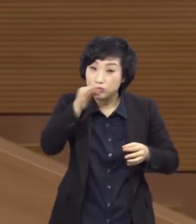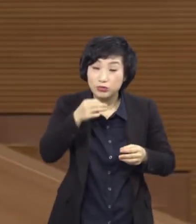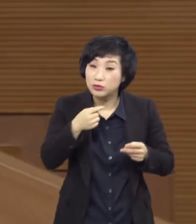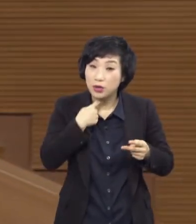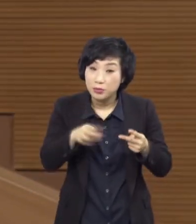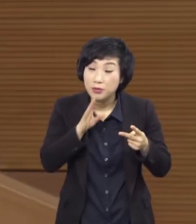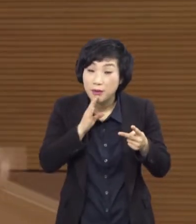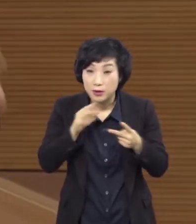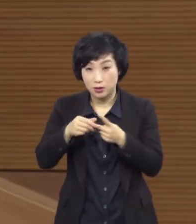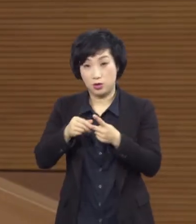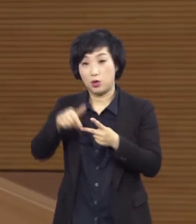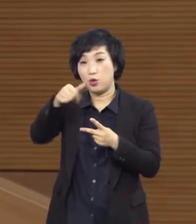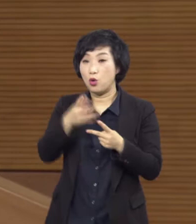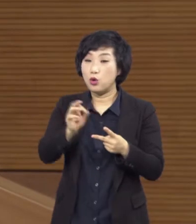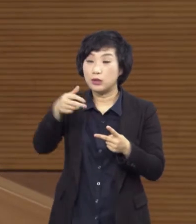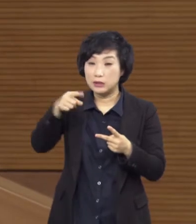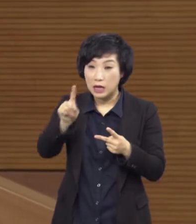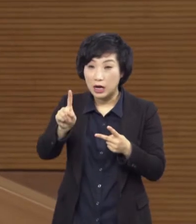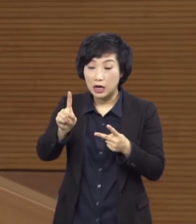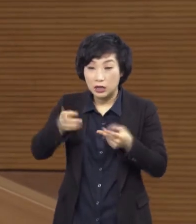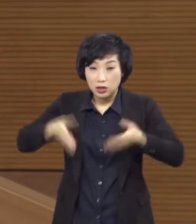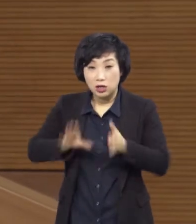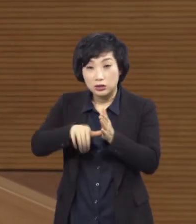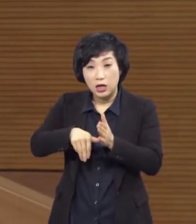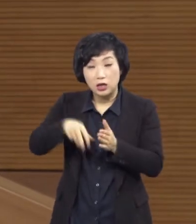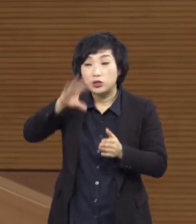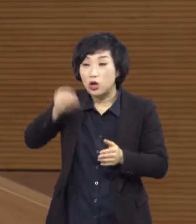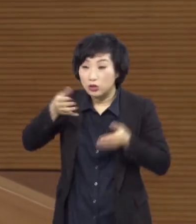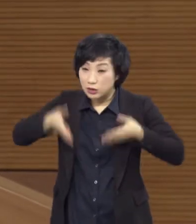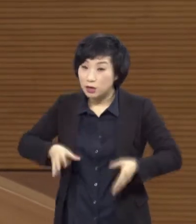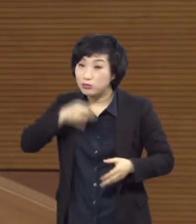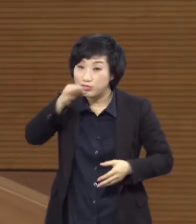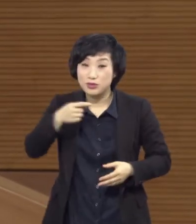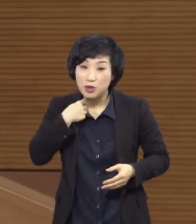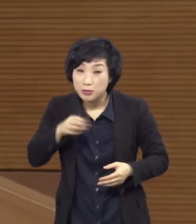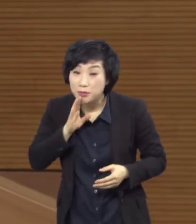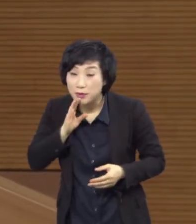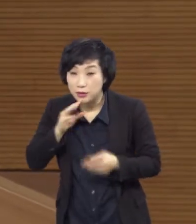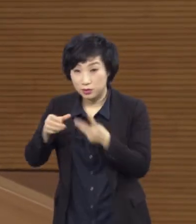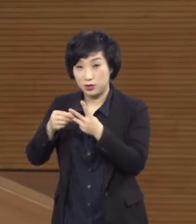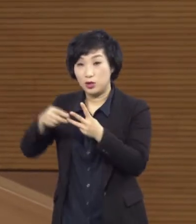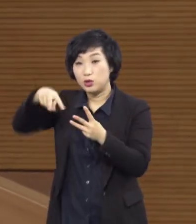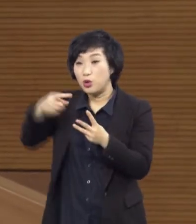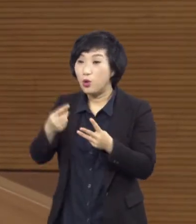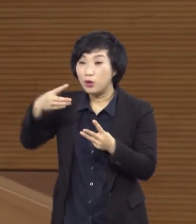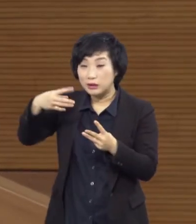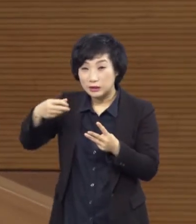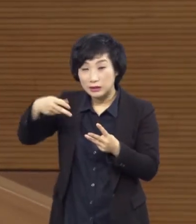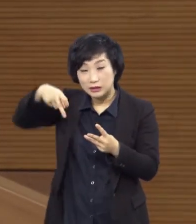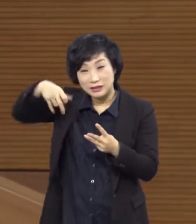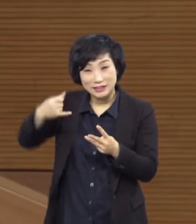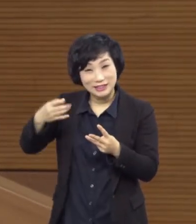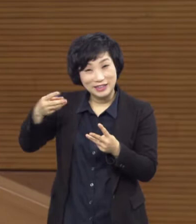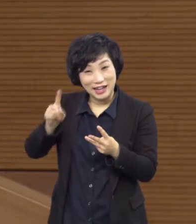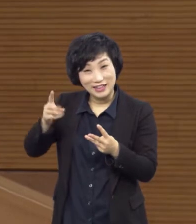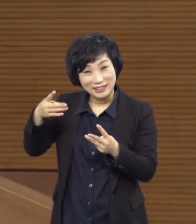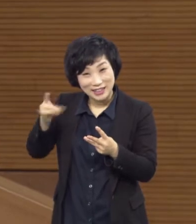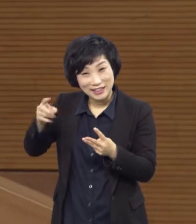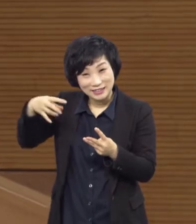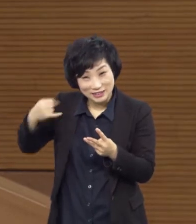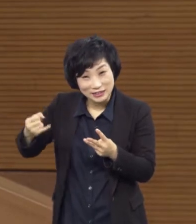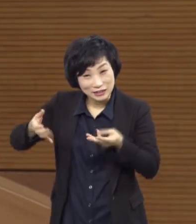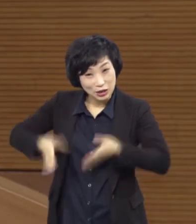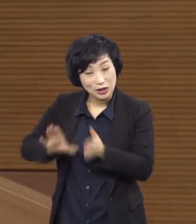말하지 않습니다. 소크라테스가 태어났을 때도 성탄이라고 말하지 않습니다. 석가가 태어났을 때도 성탄이라고